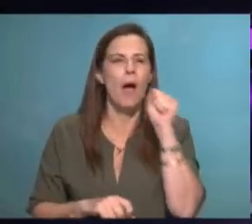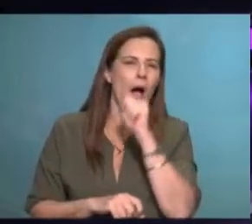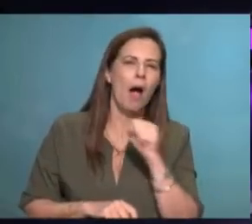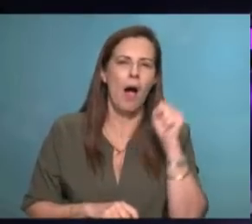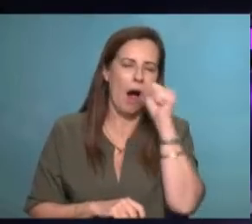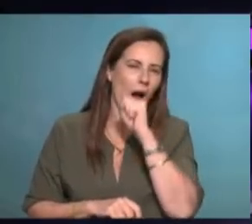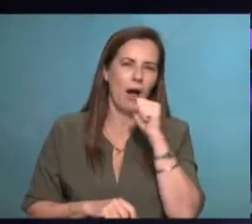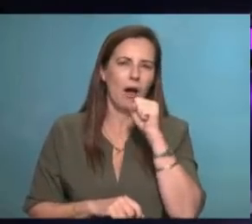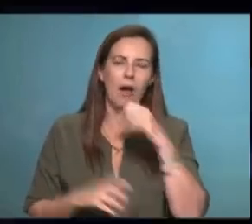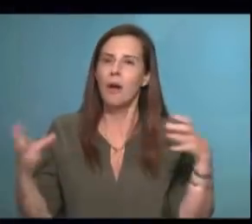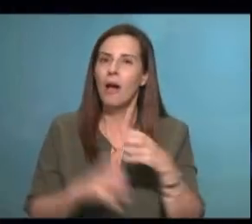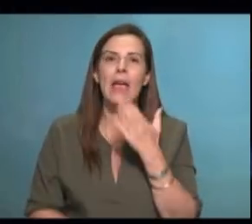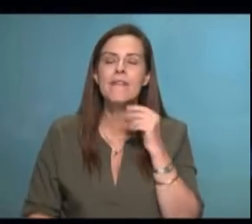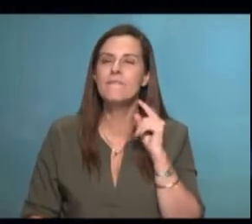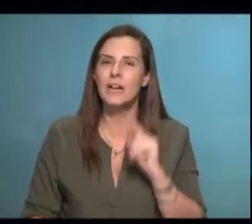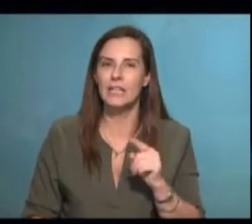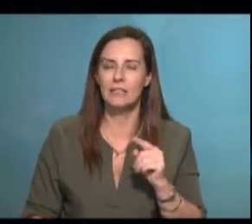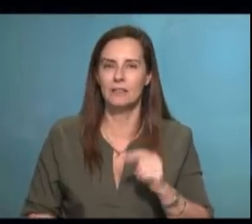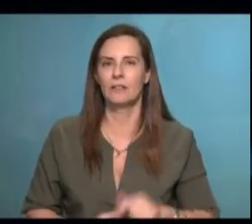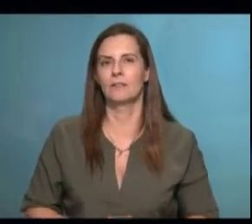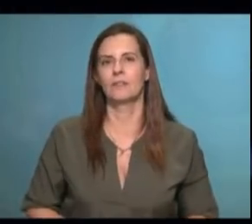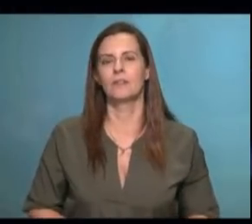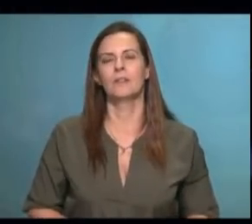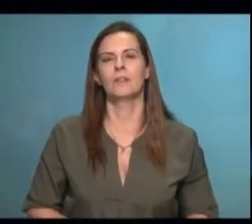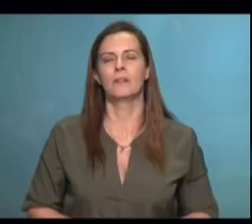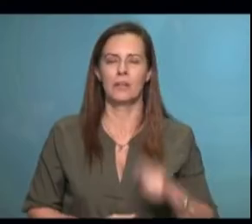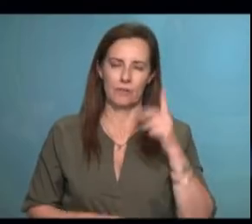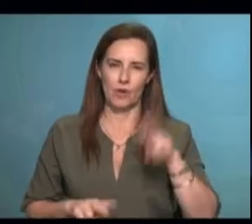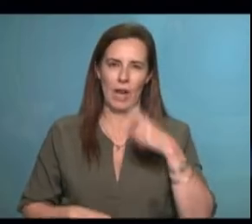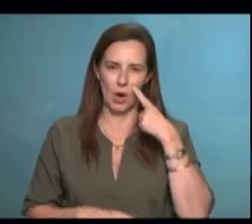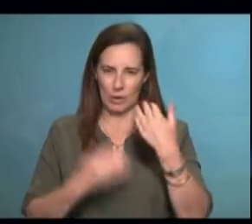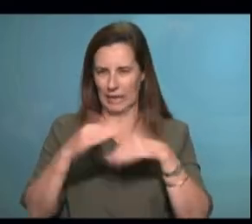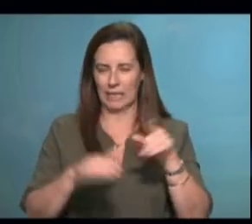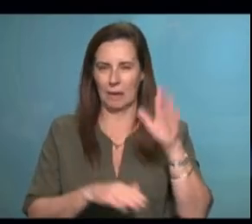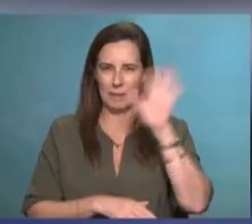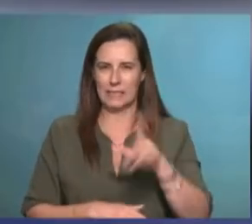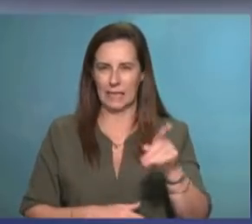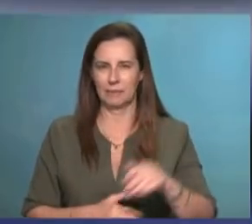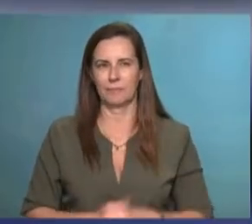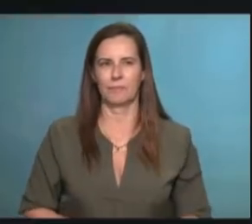שירים בעברית של הפרויקט של רביבו, והנה אנחנו יכולים לראות קטע מהסרטון.